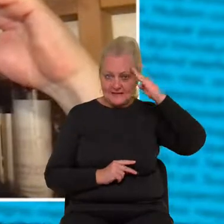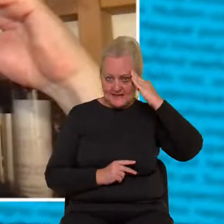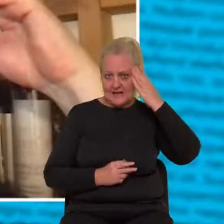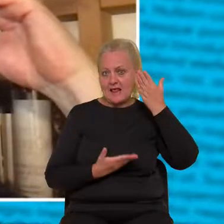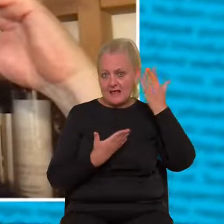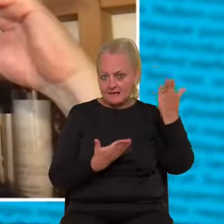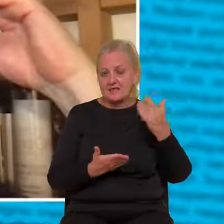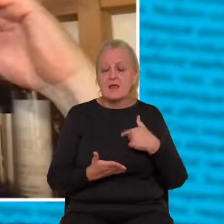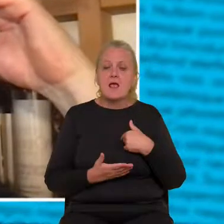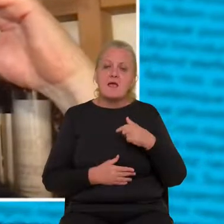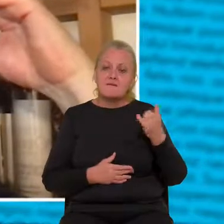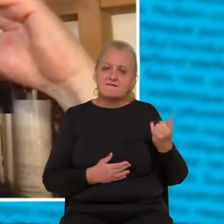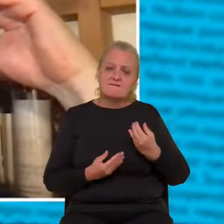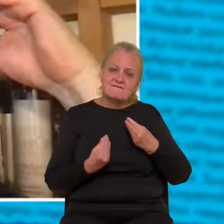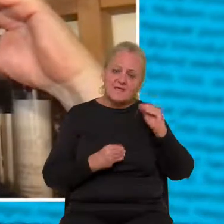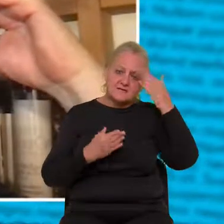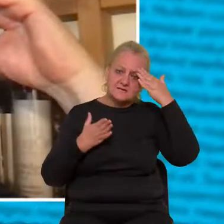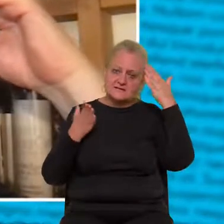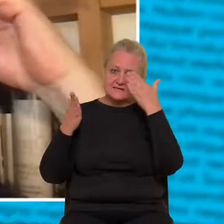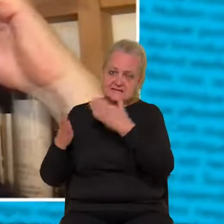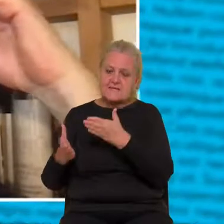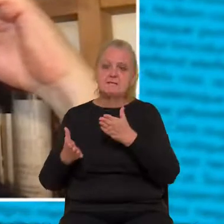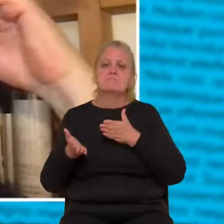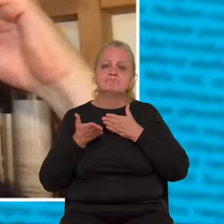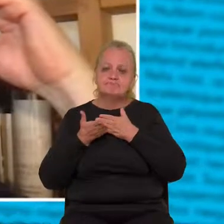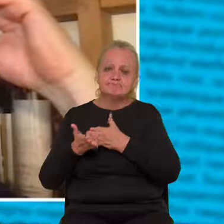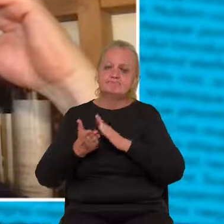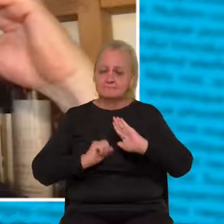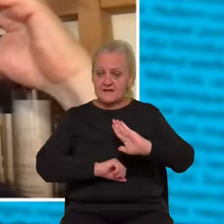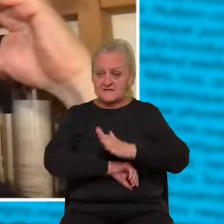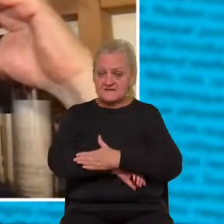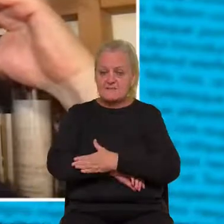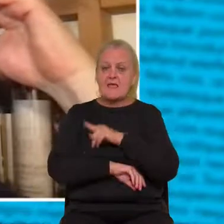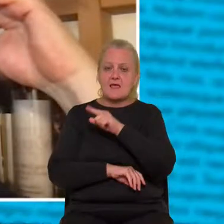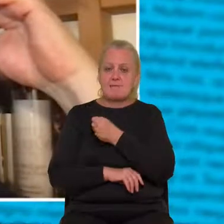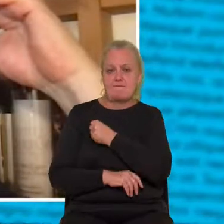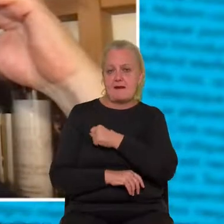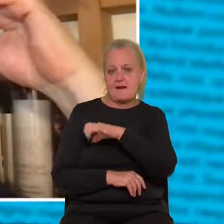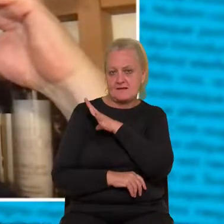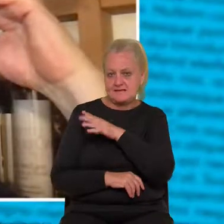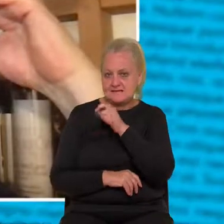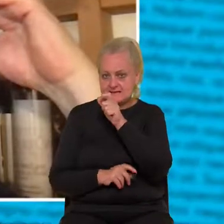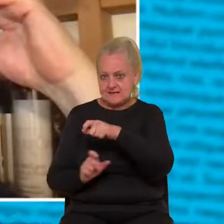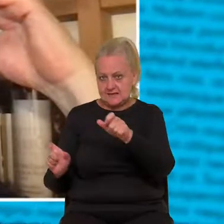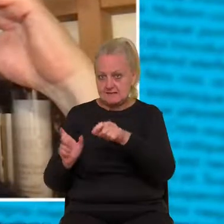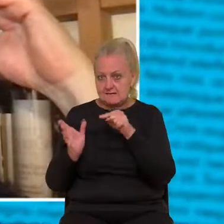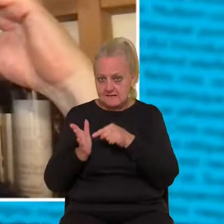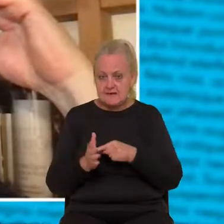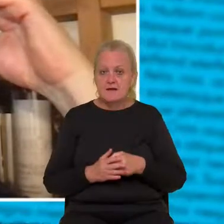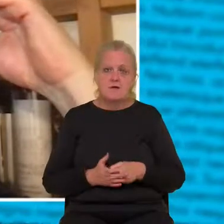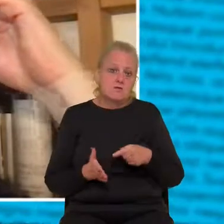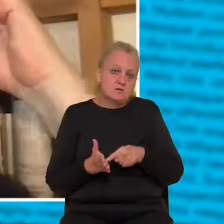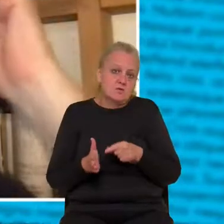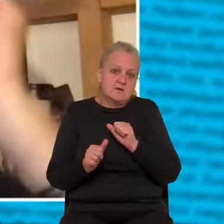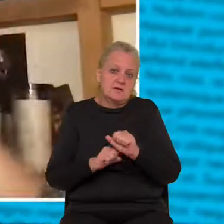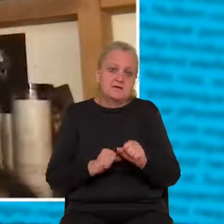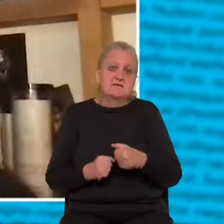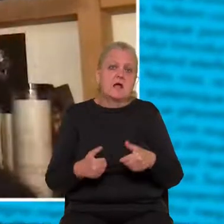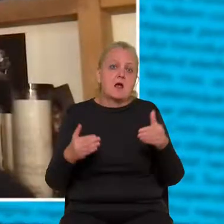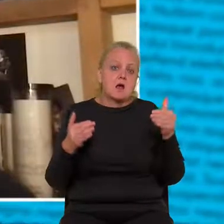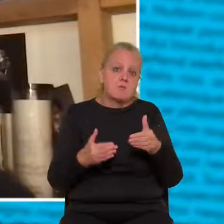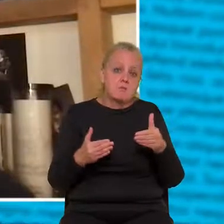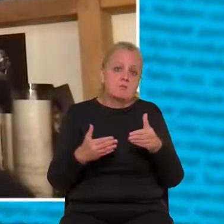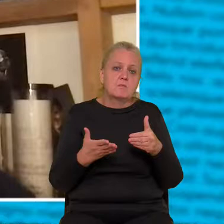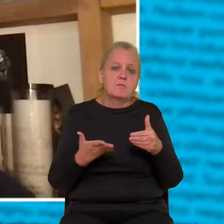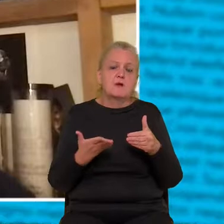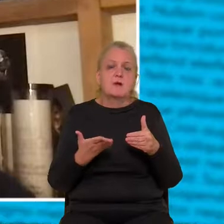raczej skłaniają się ku Palestynie, Palestyńczykom, ale i tak to po prostu jest. Natomiast mógłbym wziąć to